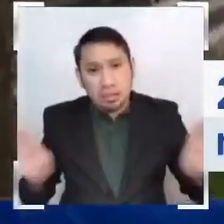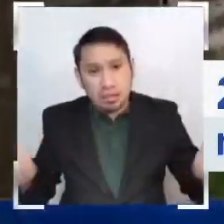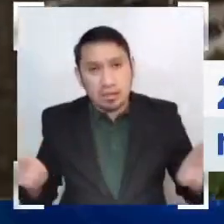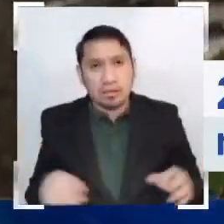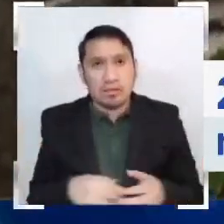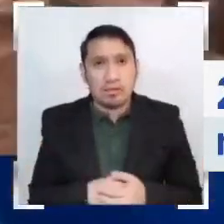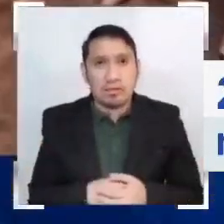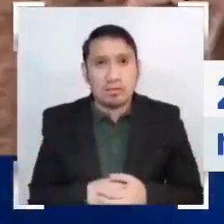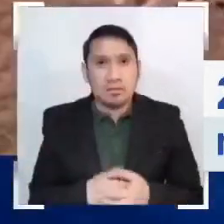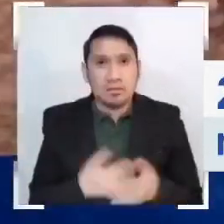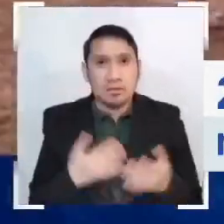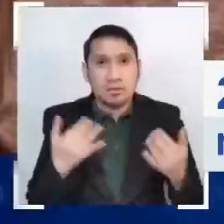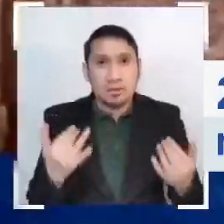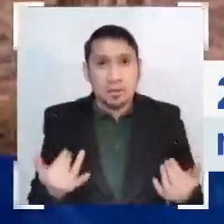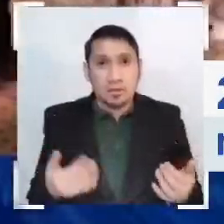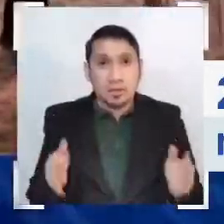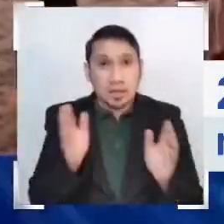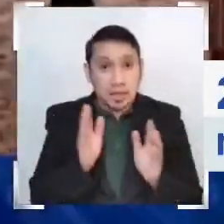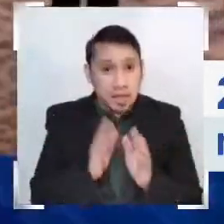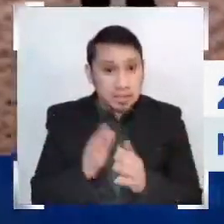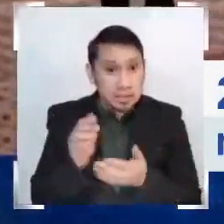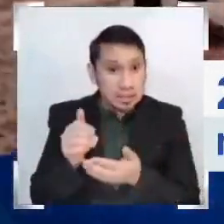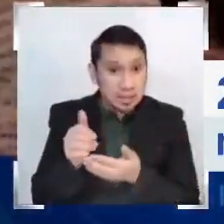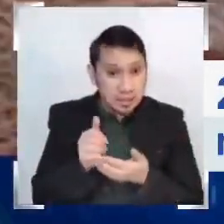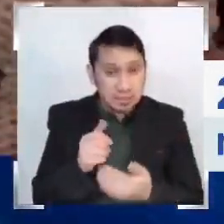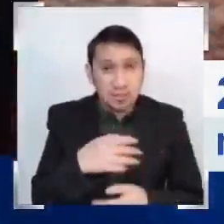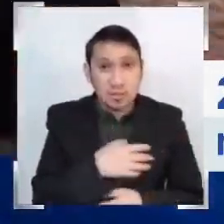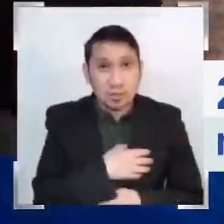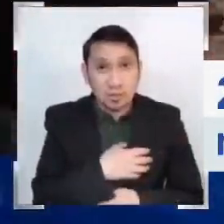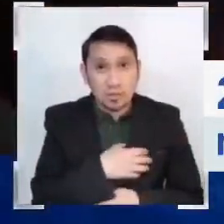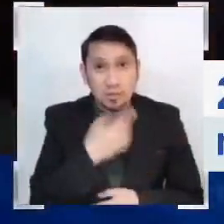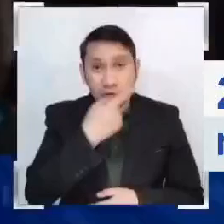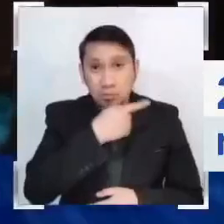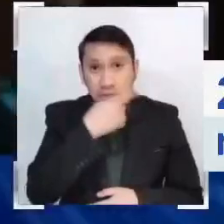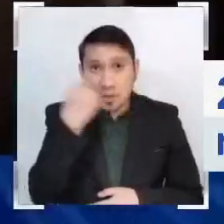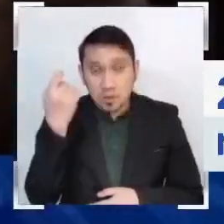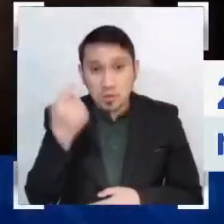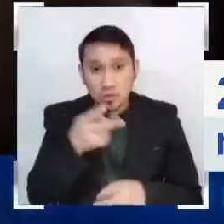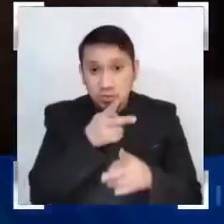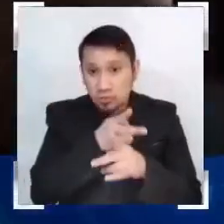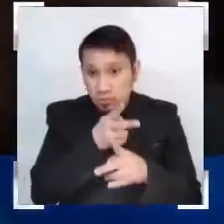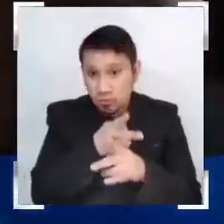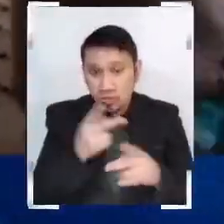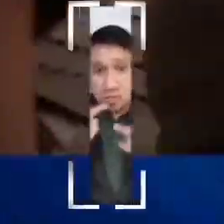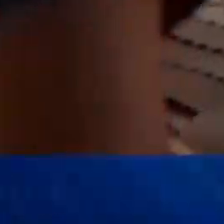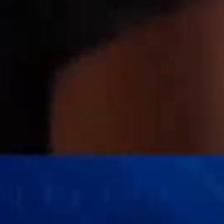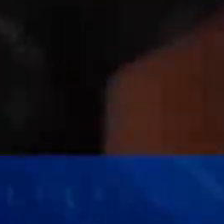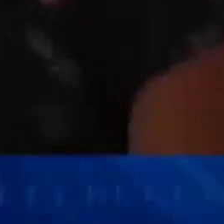Humingi na rin sila ng dagdag na tulong sa pulisya sa pagbabantay sa mga pampublikong lugar.